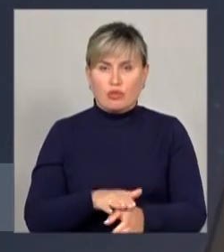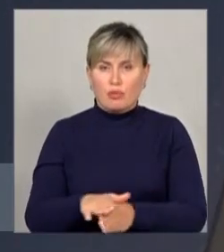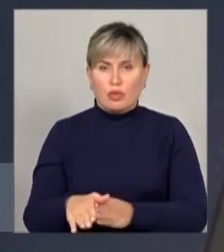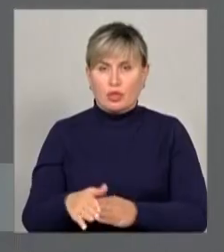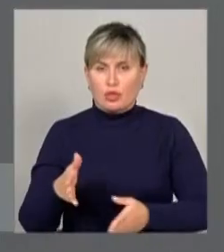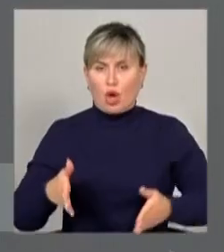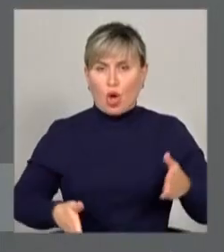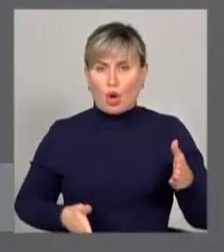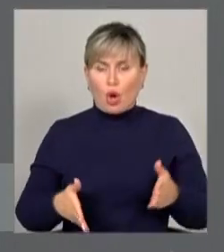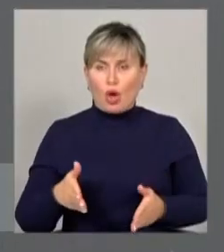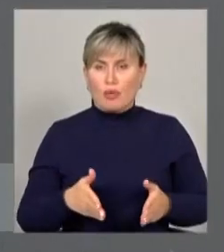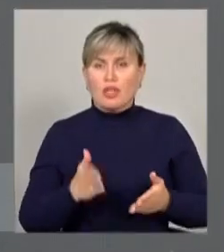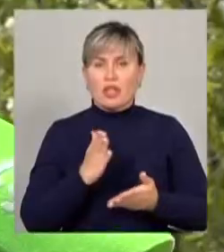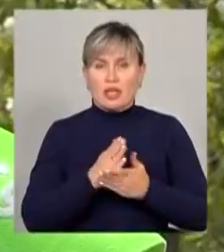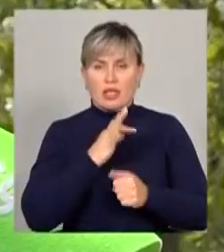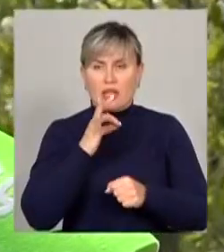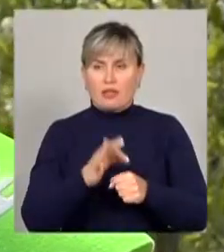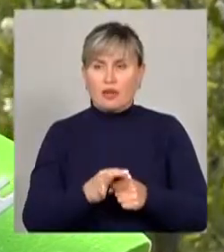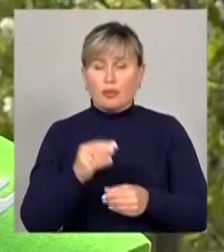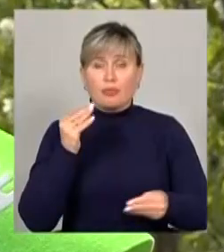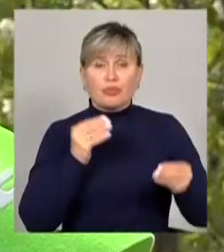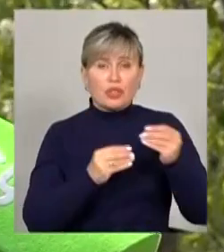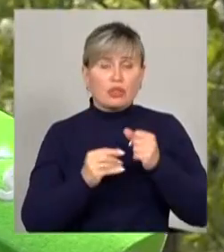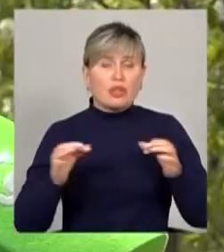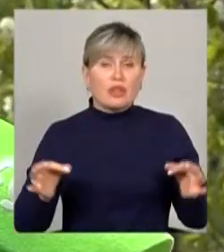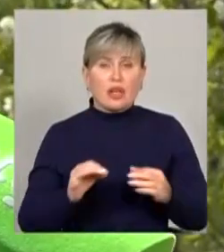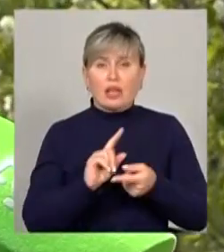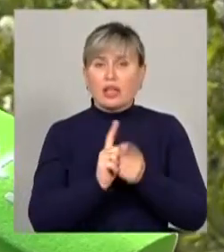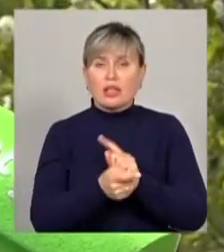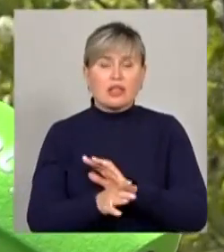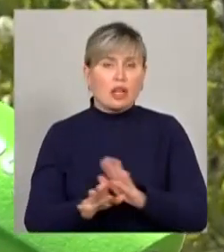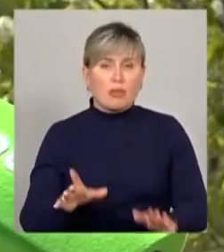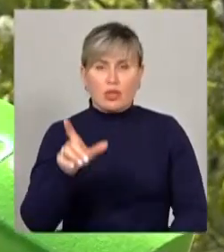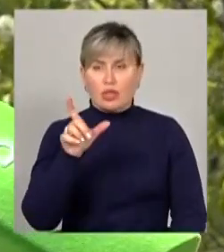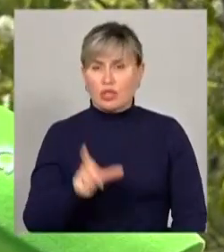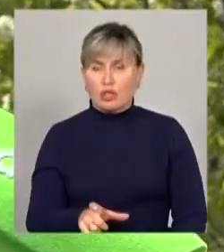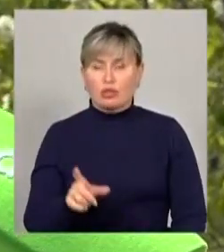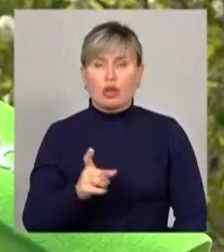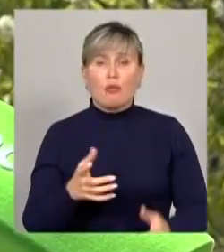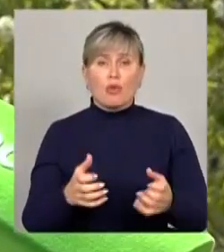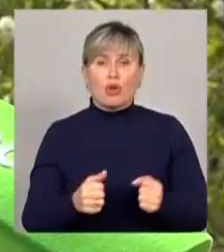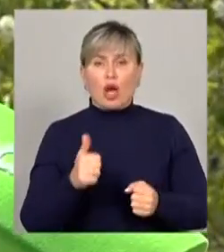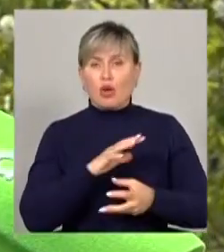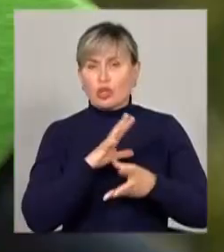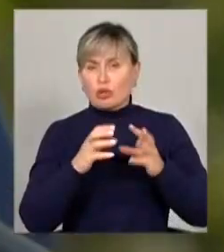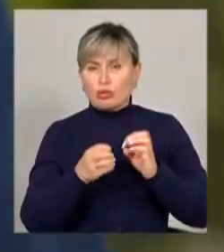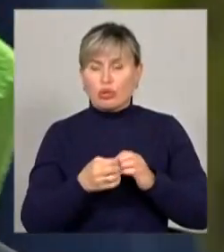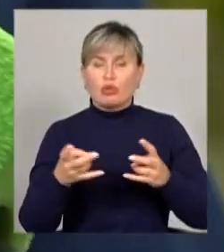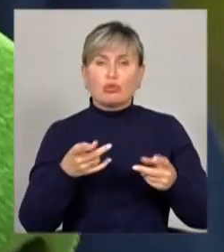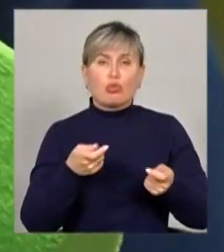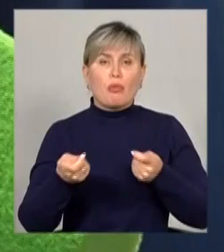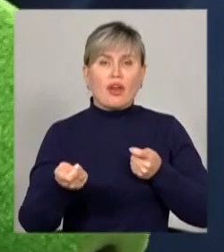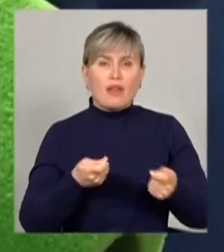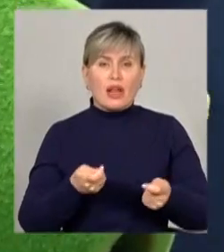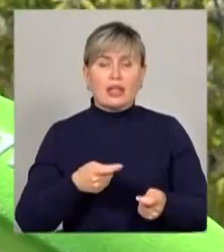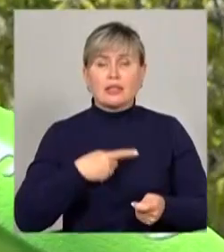у специалистов есть ответ. Искусственный интеллект никогда не заменит человека. Чтобы получить хороший результат, им нужно управлять. То